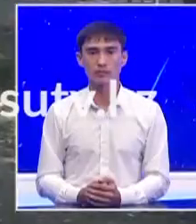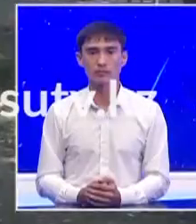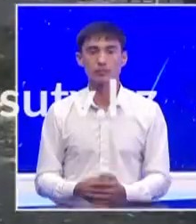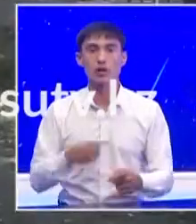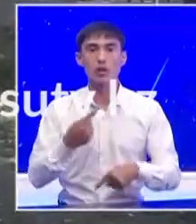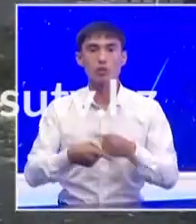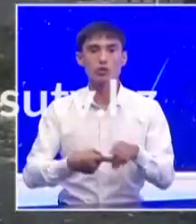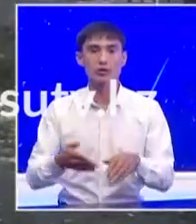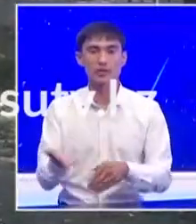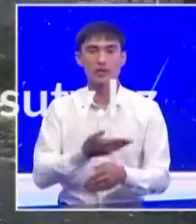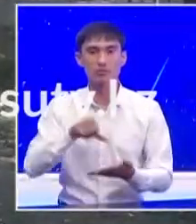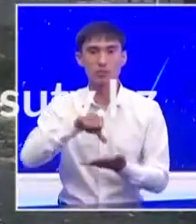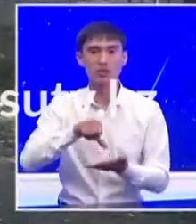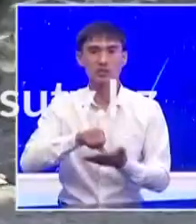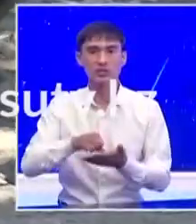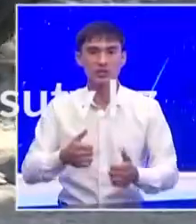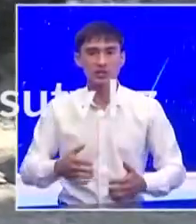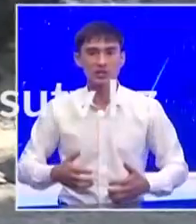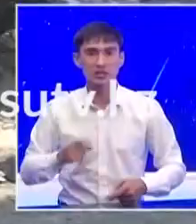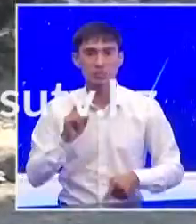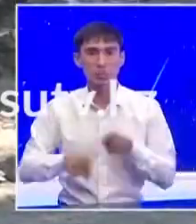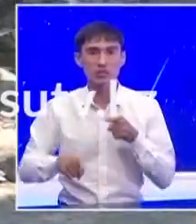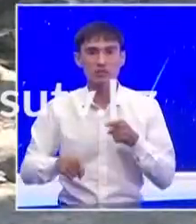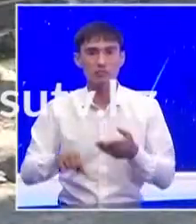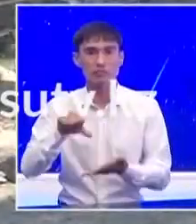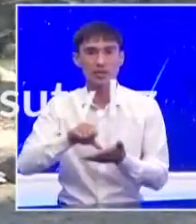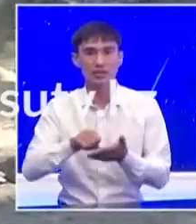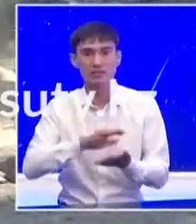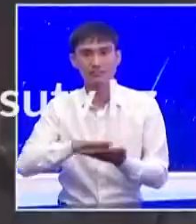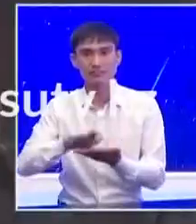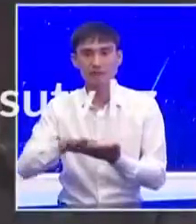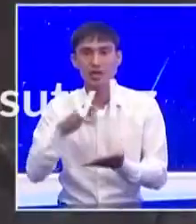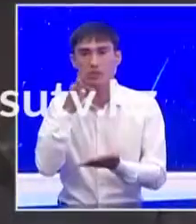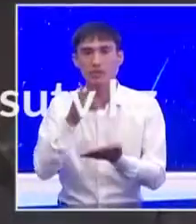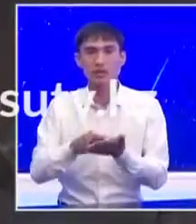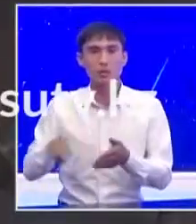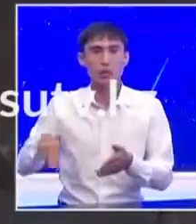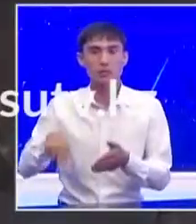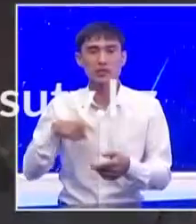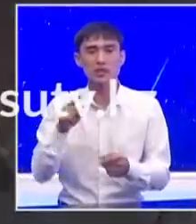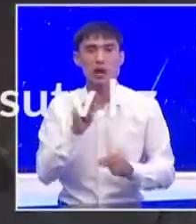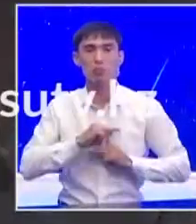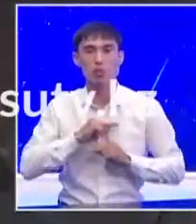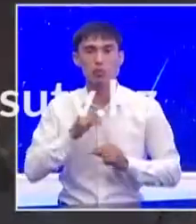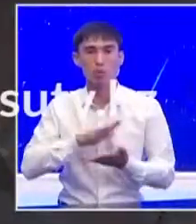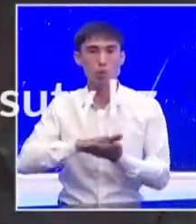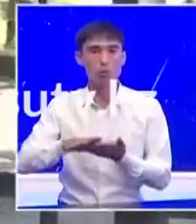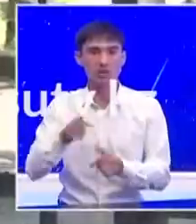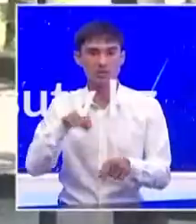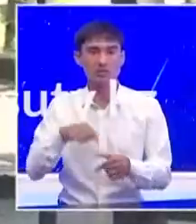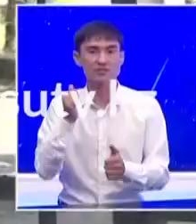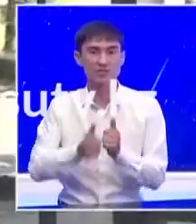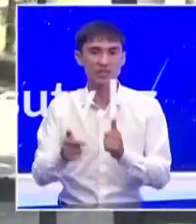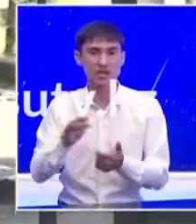После нашего посещения здесь спешно приступили к наведению порядка. Как сказали в свое оправдание представители администрации, работы по уборке территории здесь